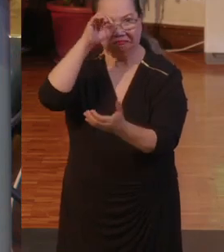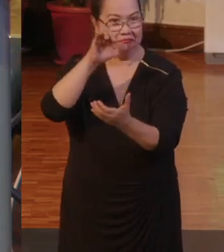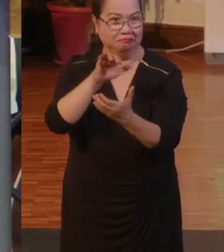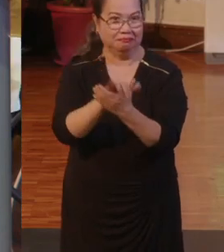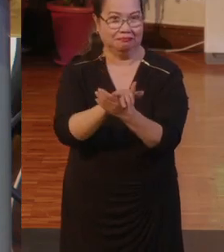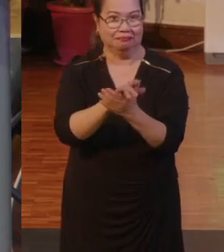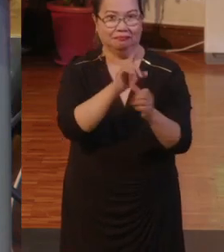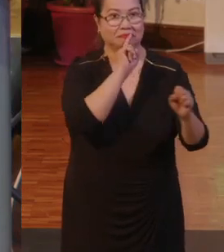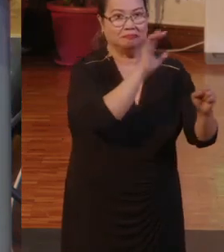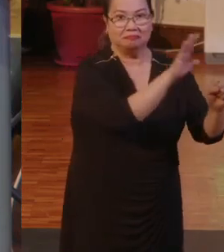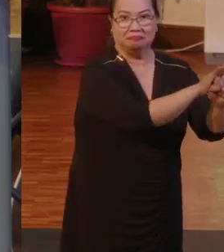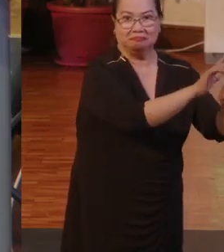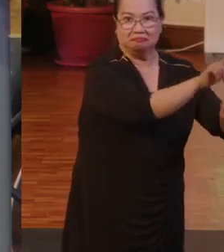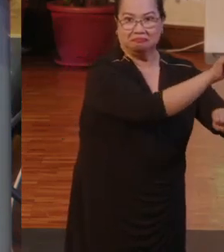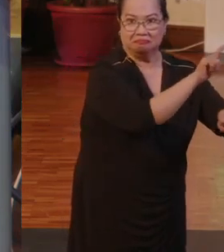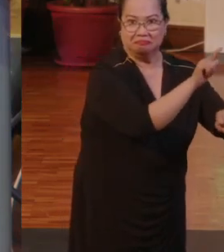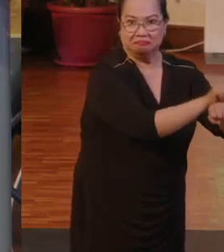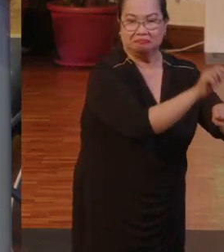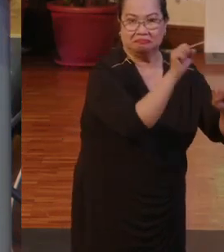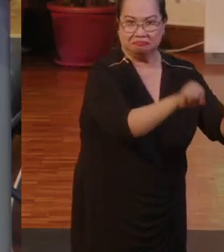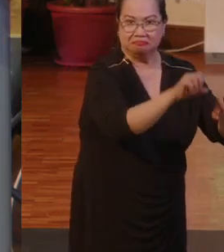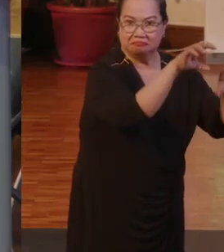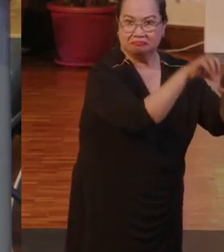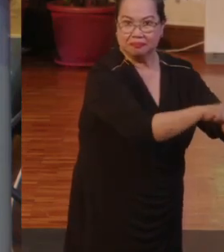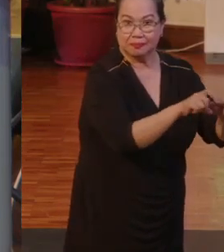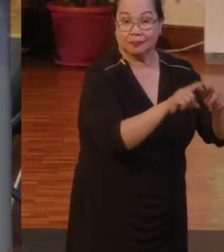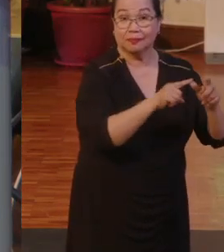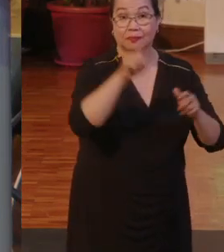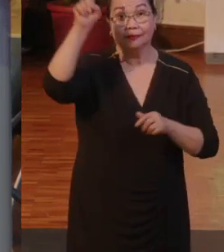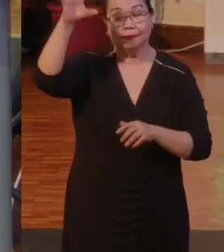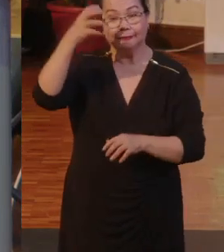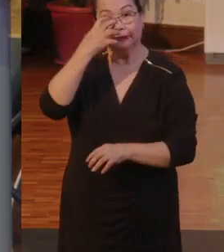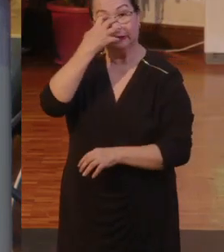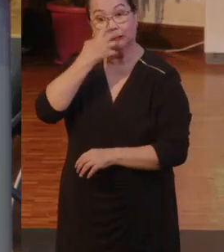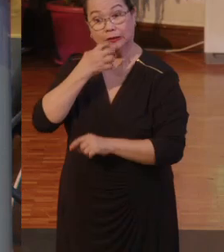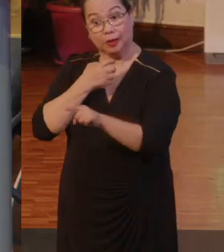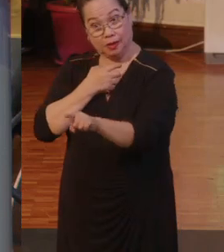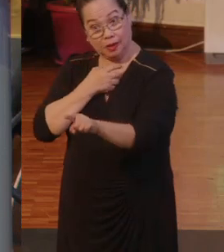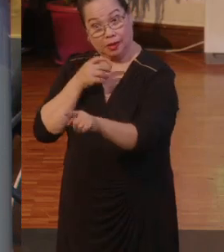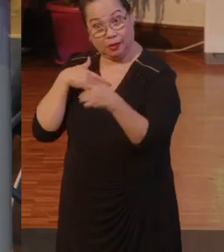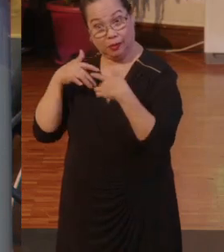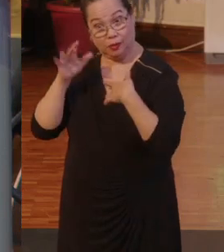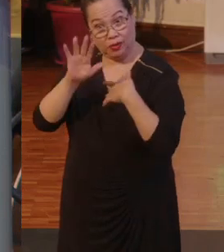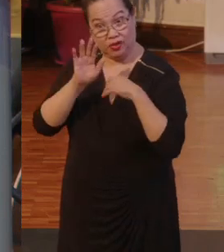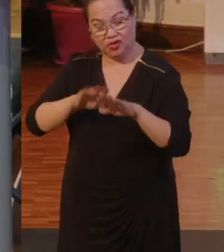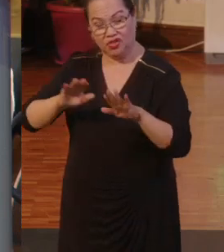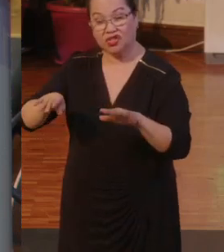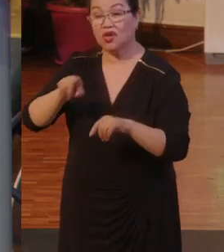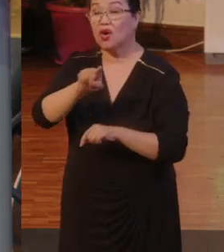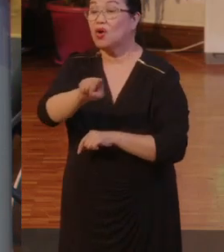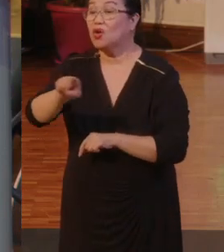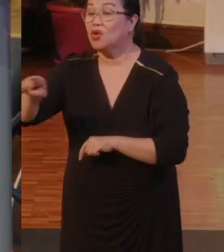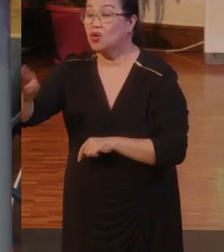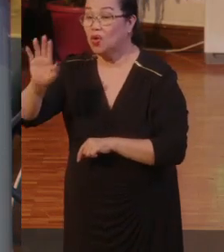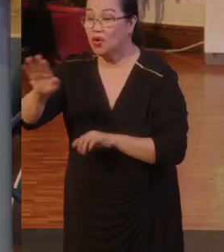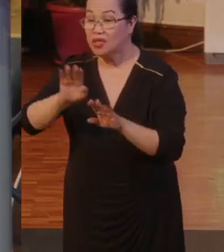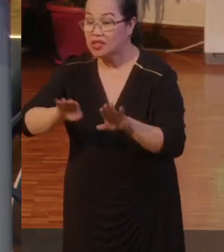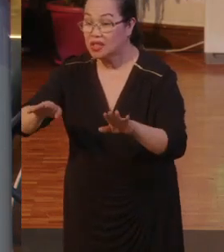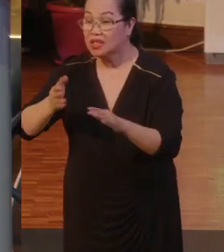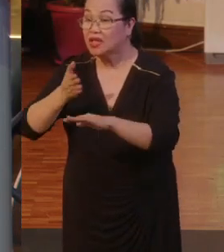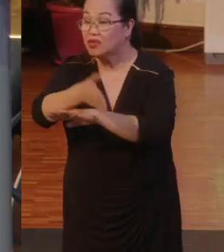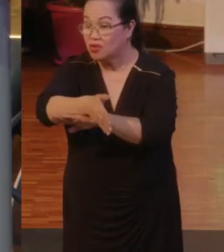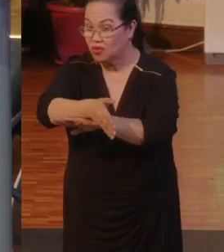ang promised land na pwede nilang talunin. So ang ginawa ng Panginoon, worried kayo sa inyong mga anak. Ang inyong mga anak makakatawid,